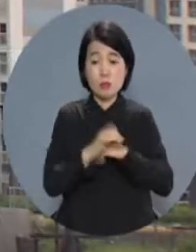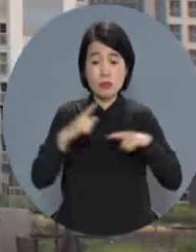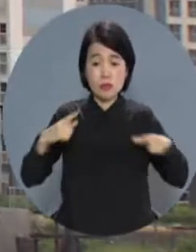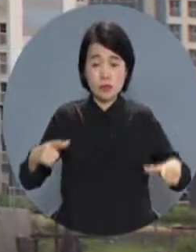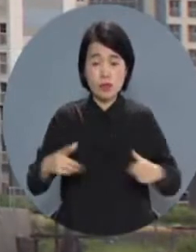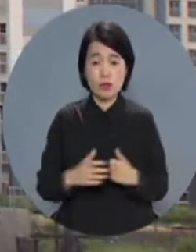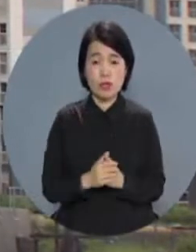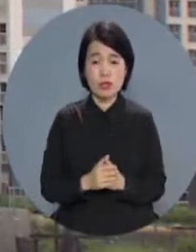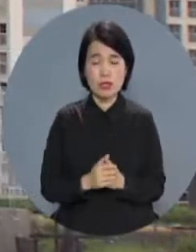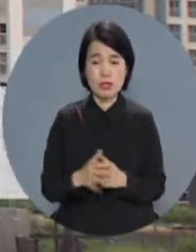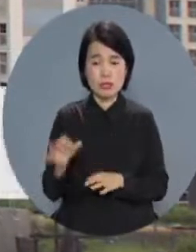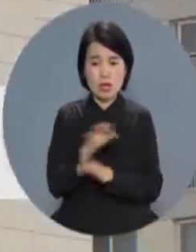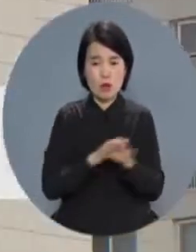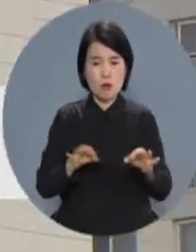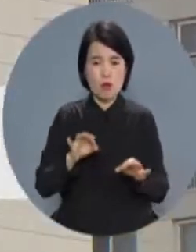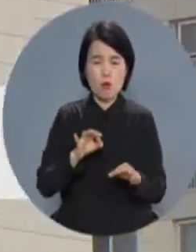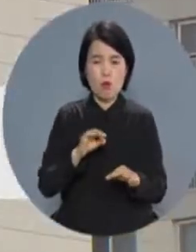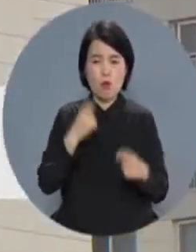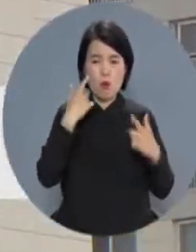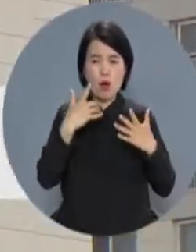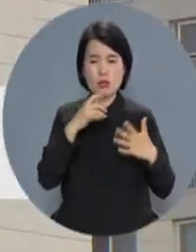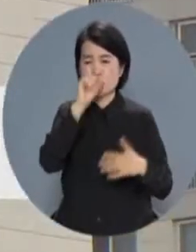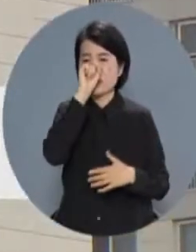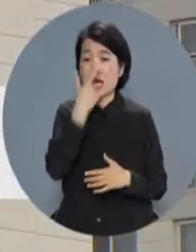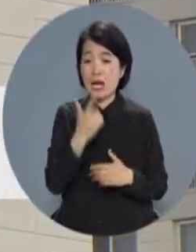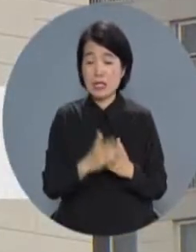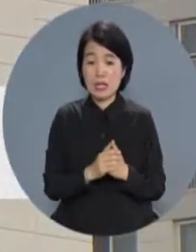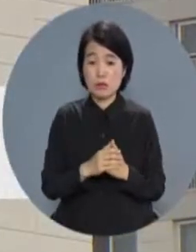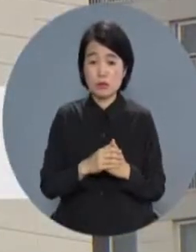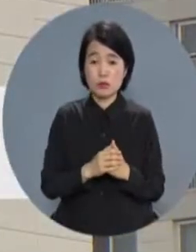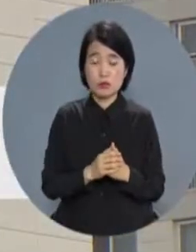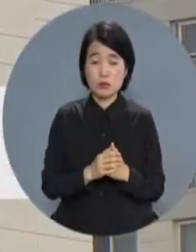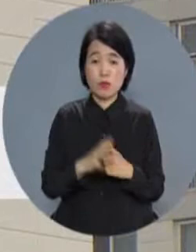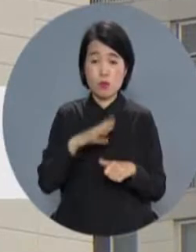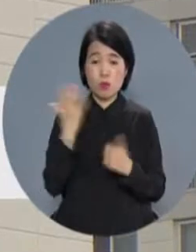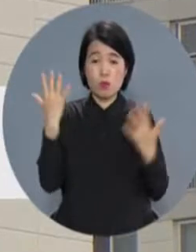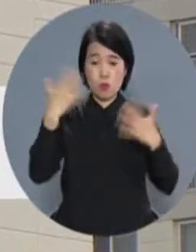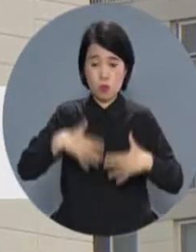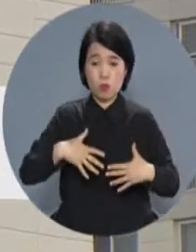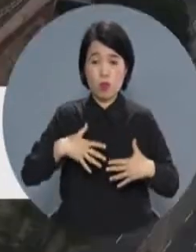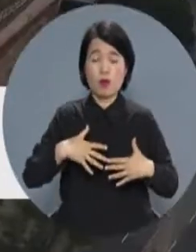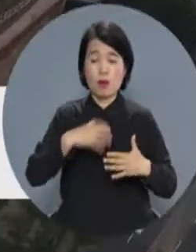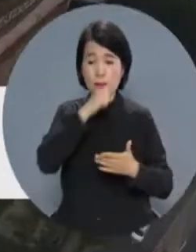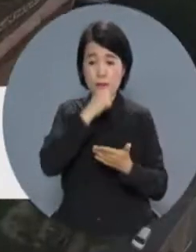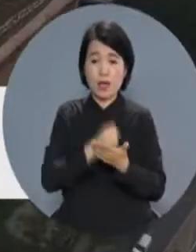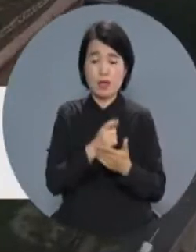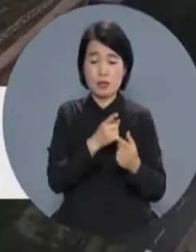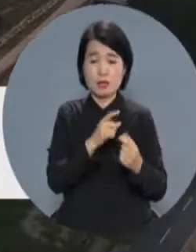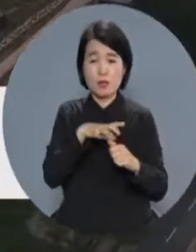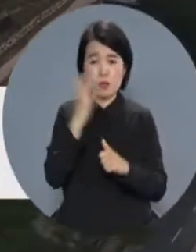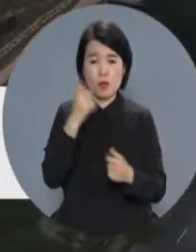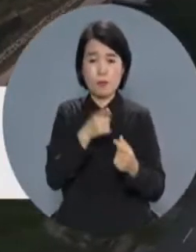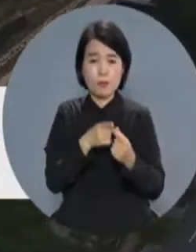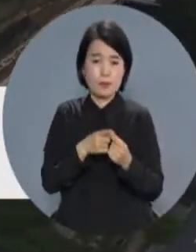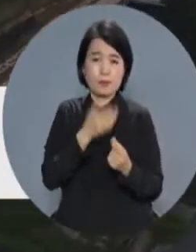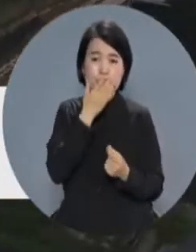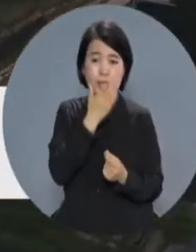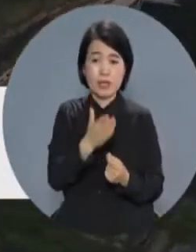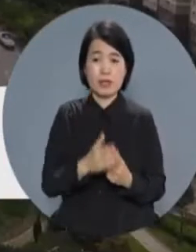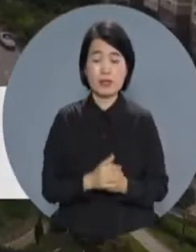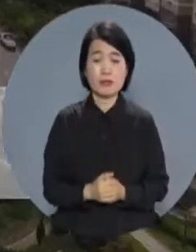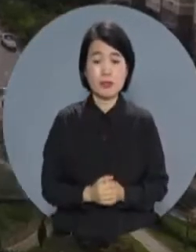경우 시장의 양상이 확연한 데다 수치상 해제 요건을 모두 갖추고 있어 규제 완화 1순위로 꼽히는